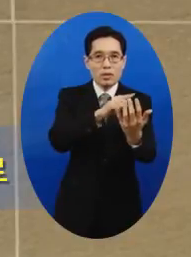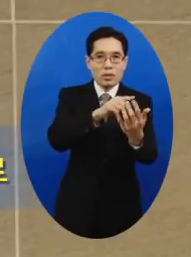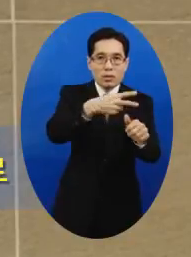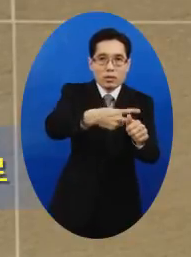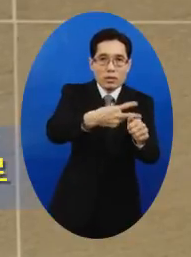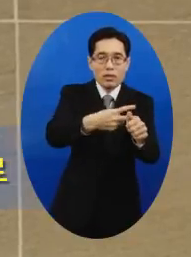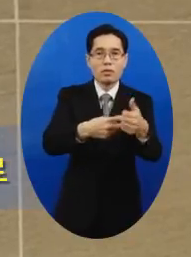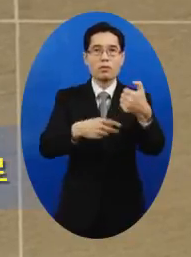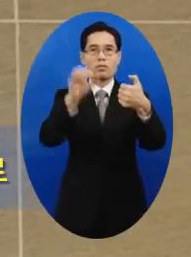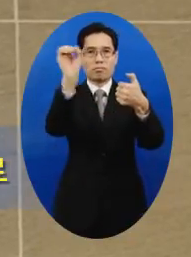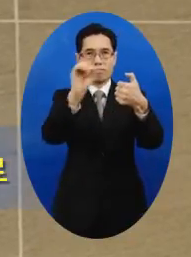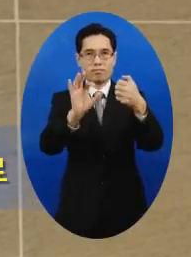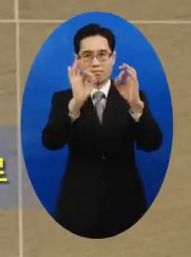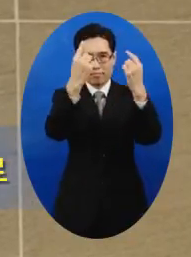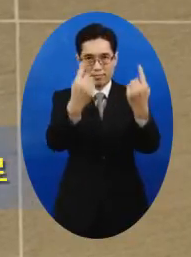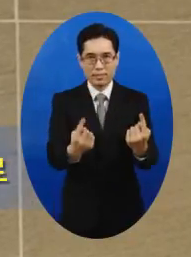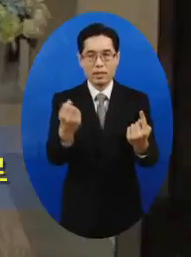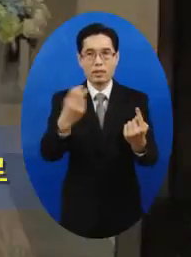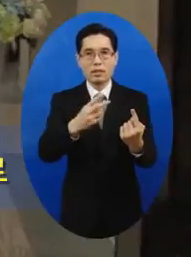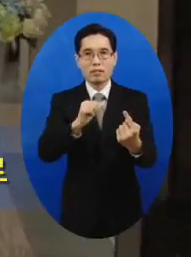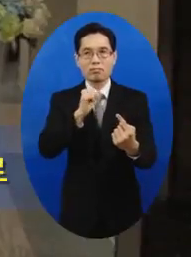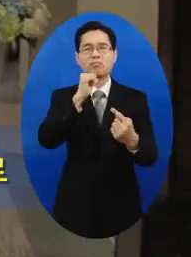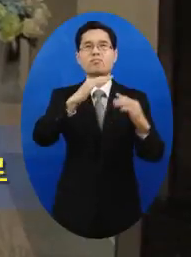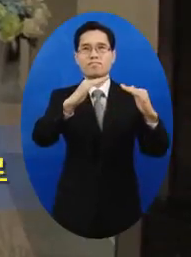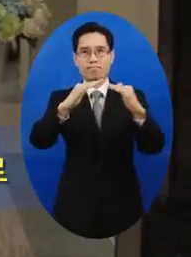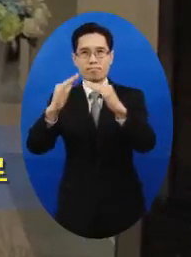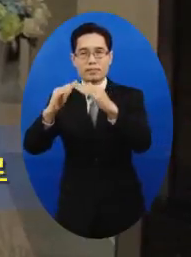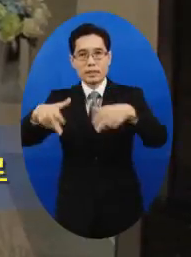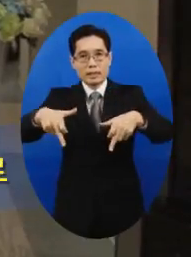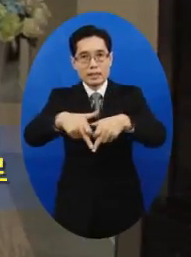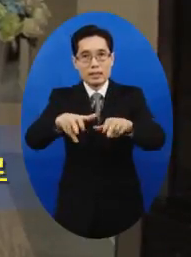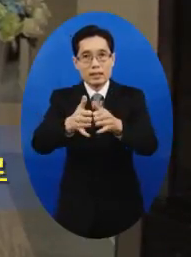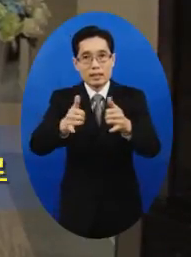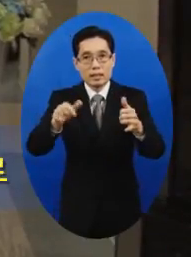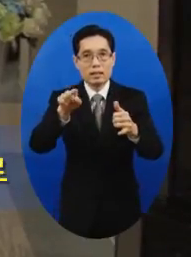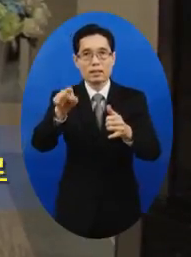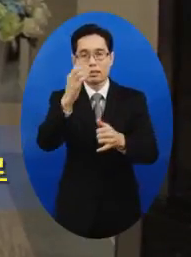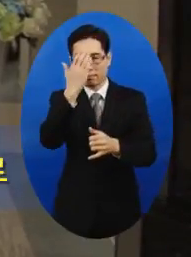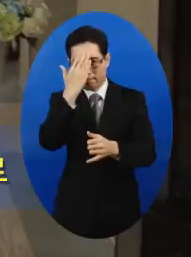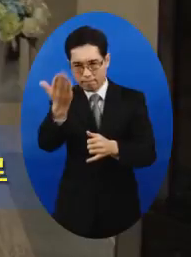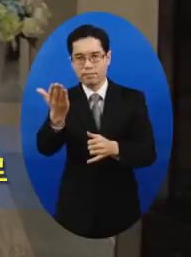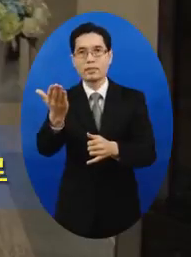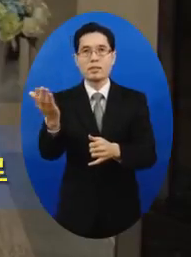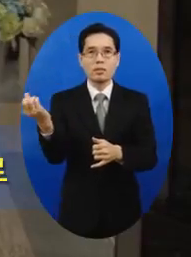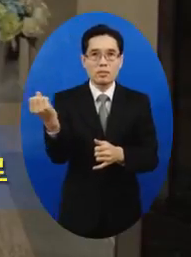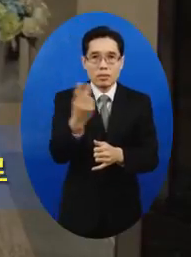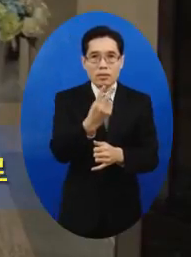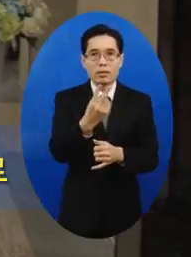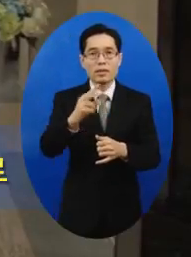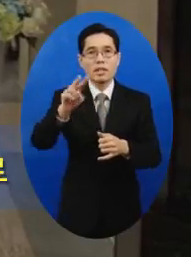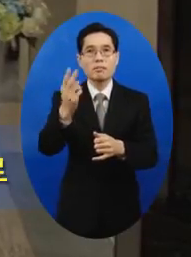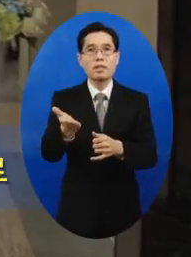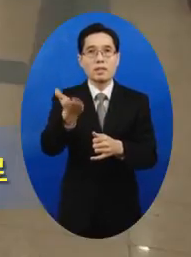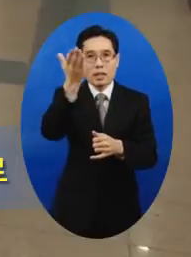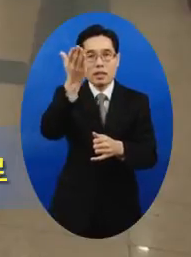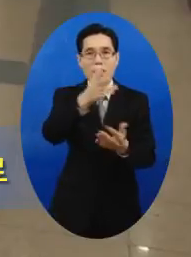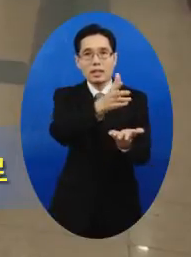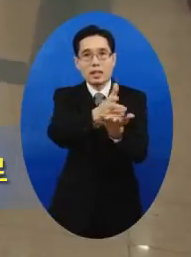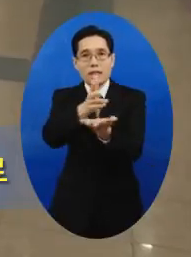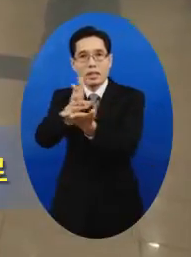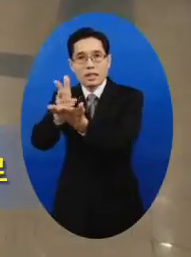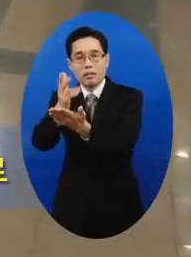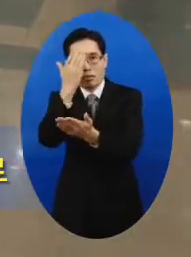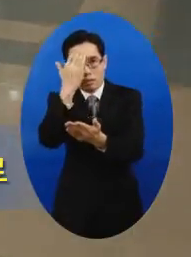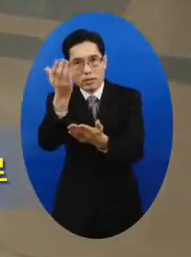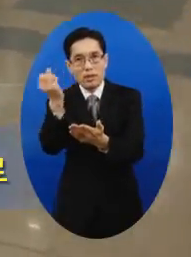한편 교직원은 50% 감면 기초생활수급자와 장애인 에게는 무료로 임대하고 200여대의